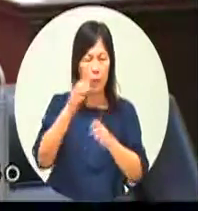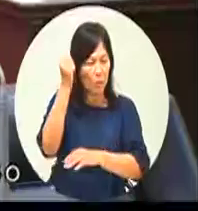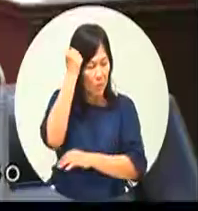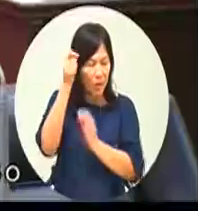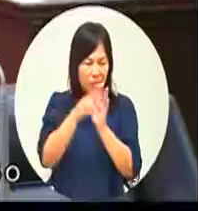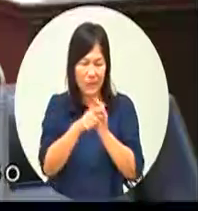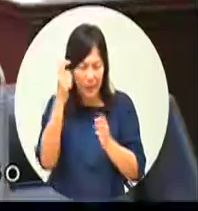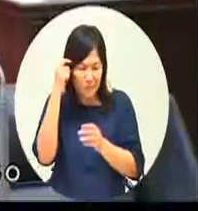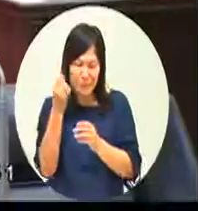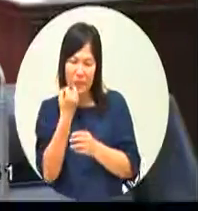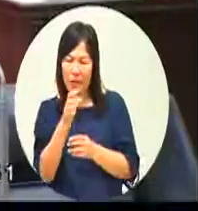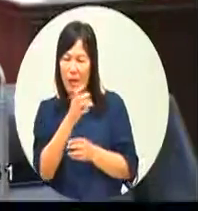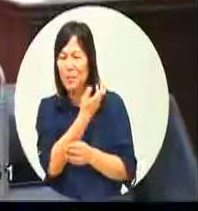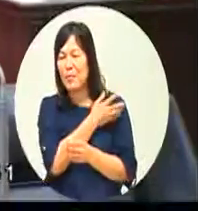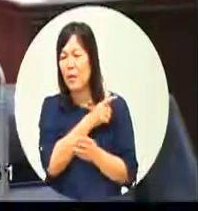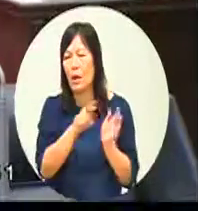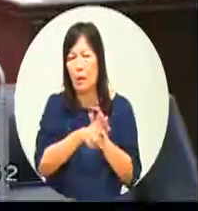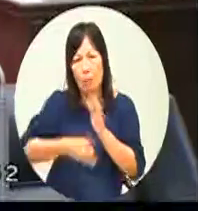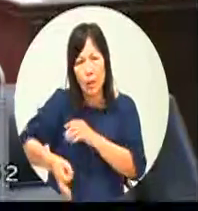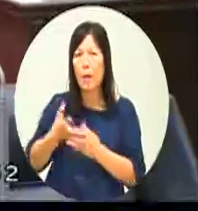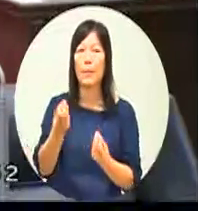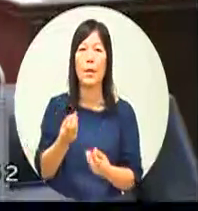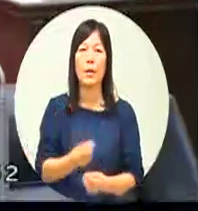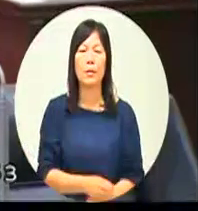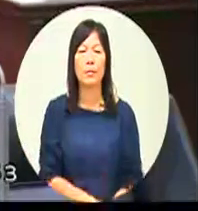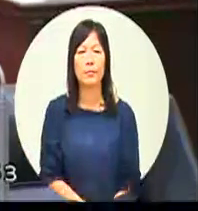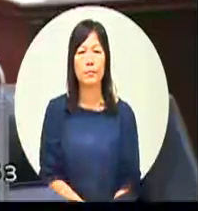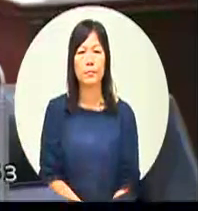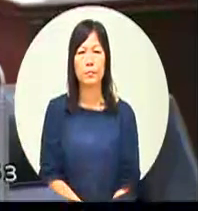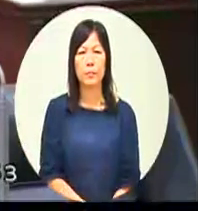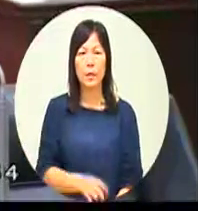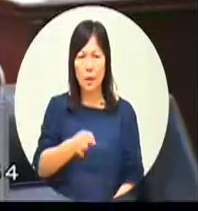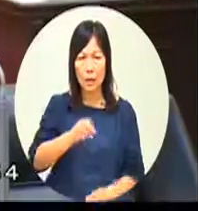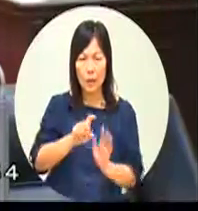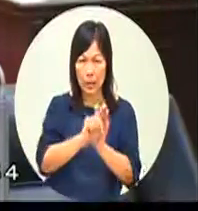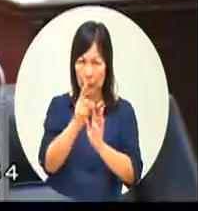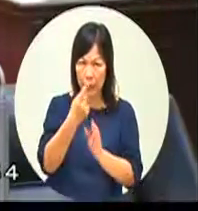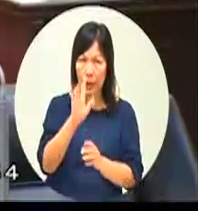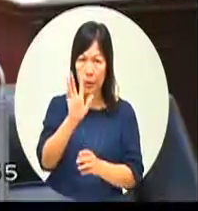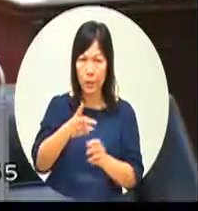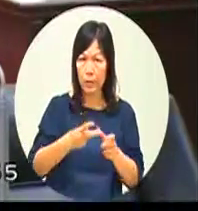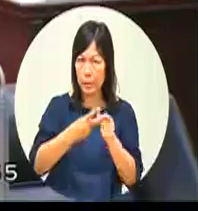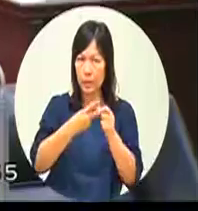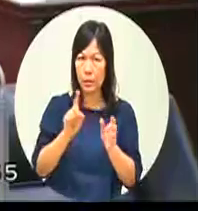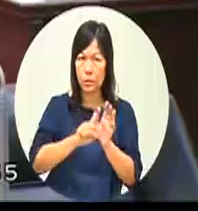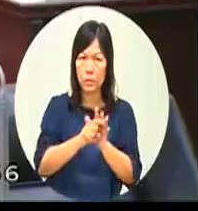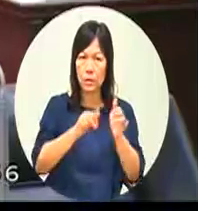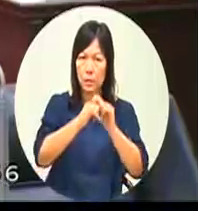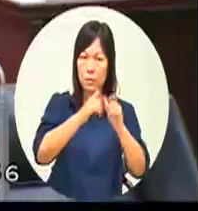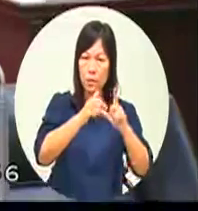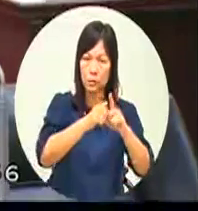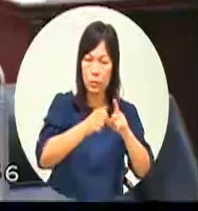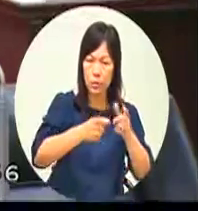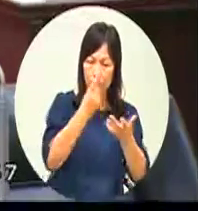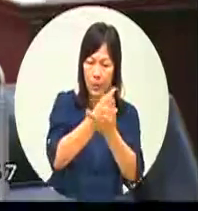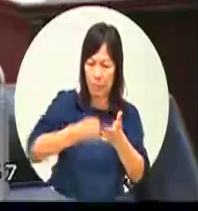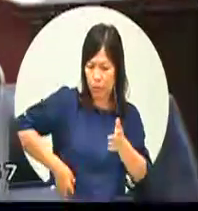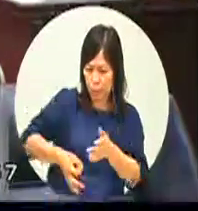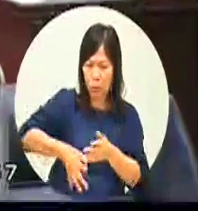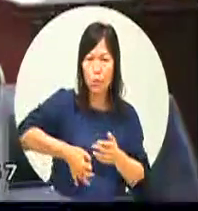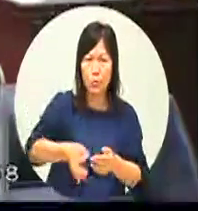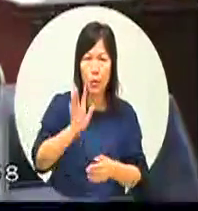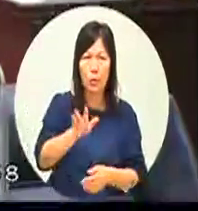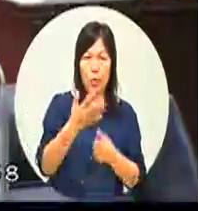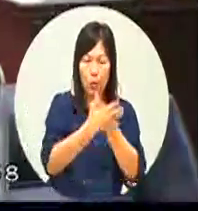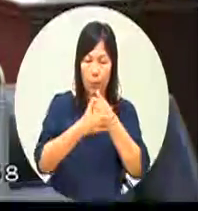巧的。好，那因为我看到说这个基金的来源第二款就包括了这个社区住户缴纳管理维护费。那因